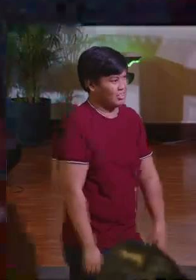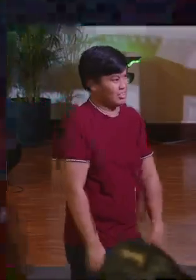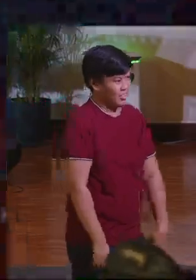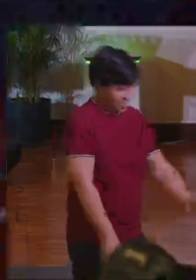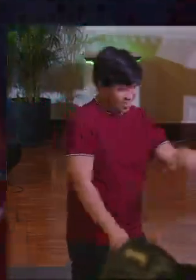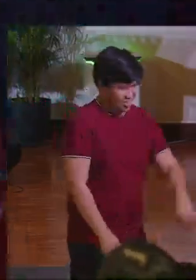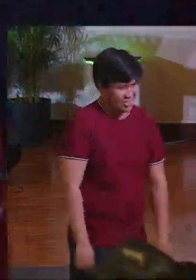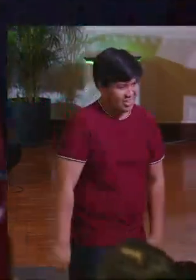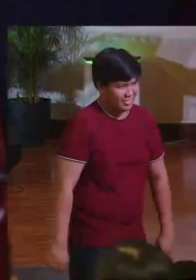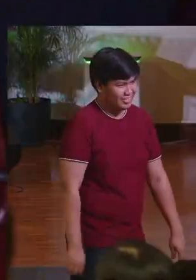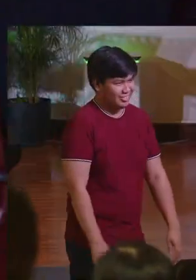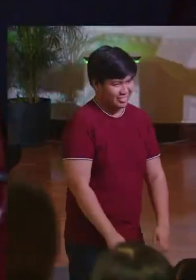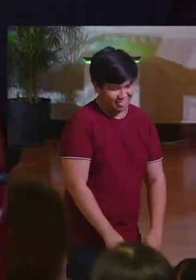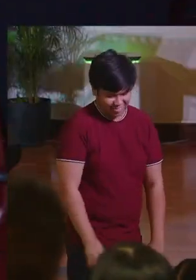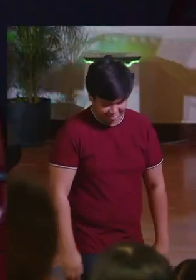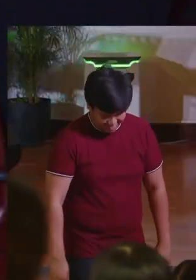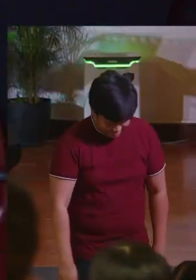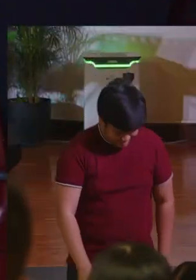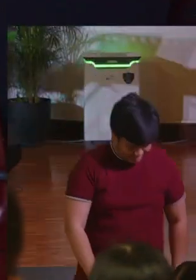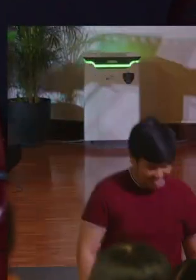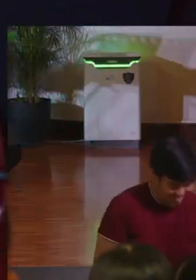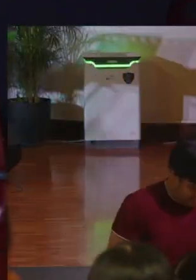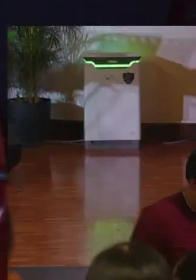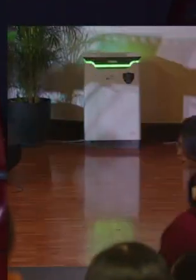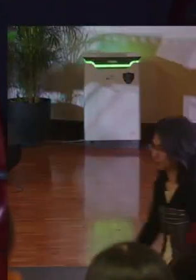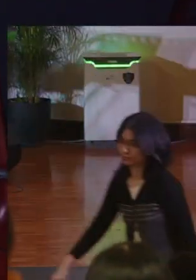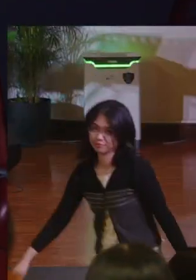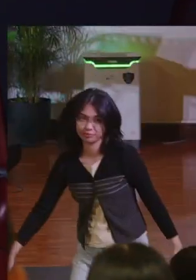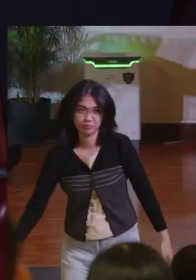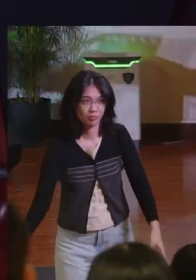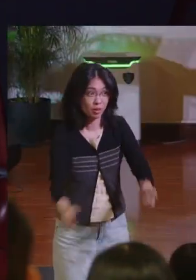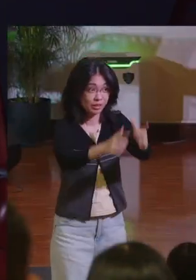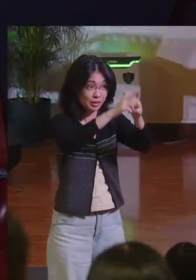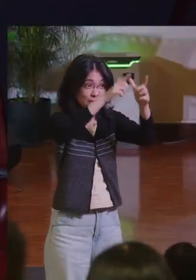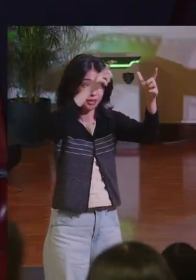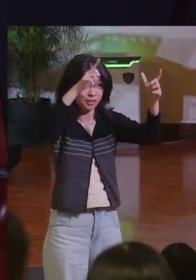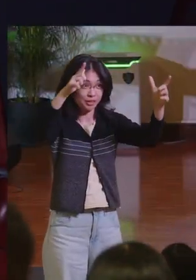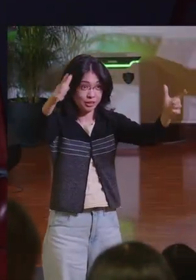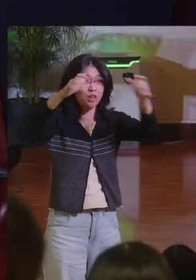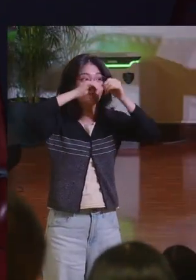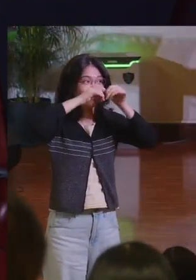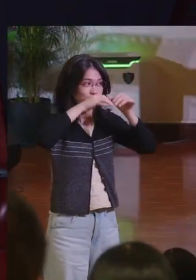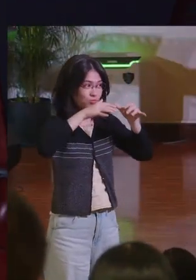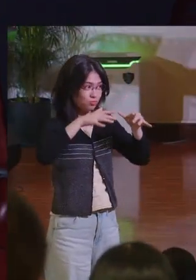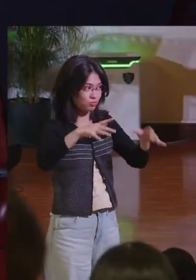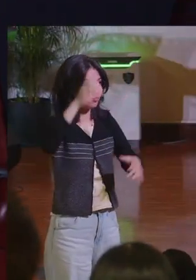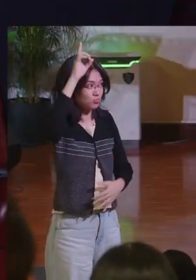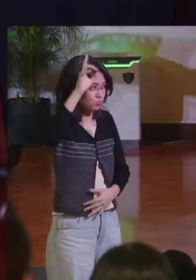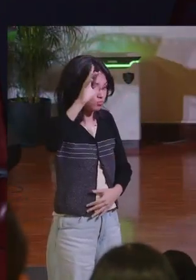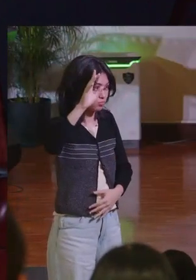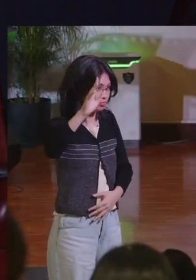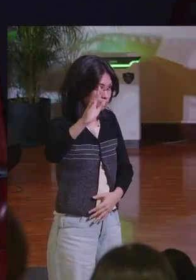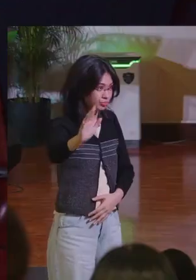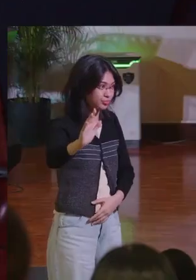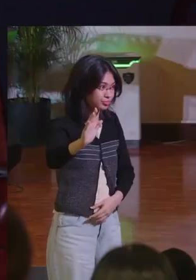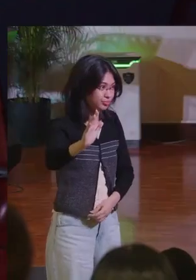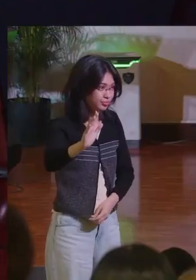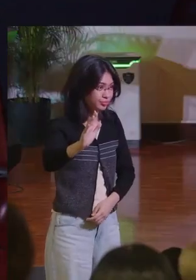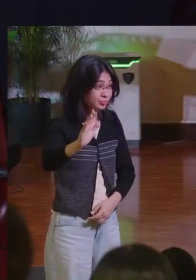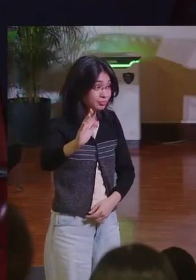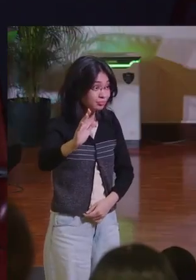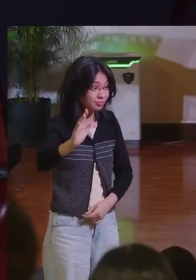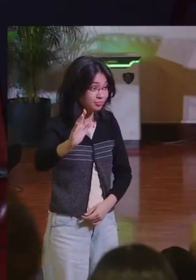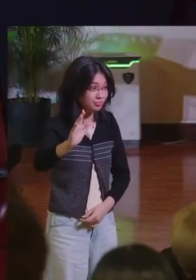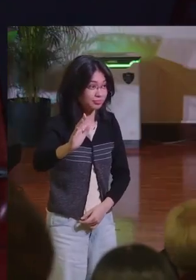Sumainyo ang pagpapala at pagmamahal at ang dakilang biyaya ng Panginoon. Humayo tayo ng iba